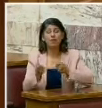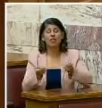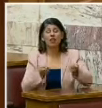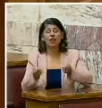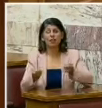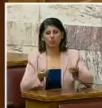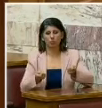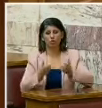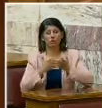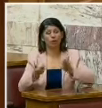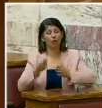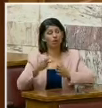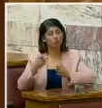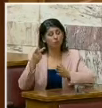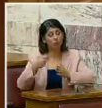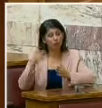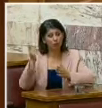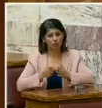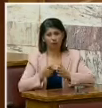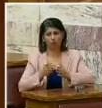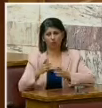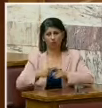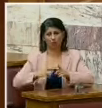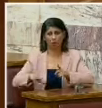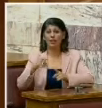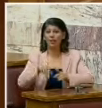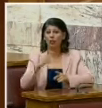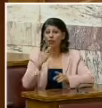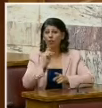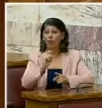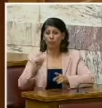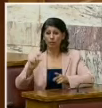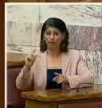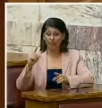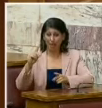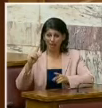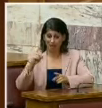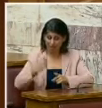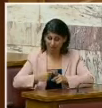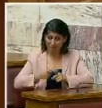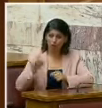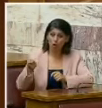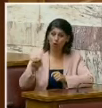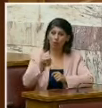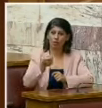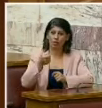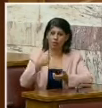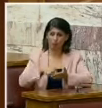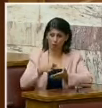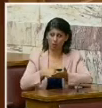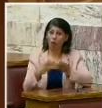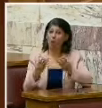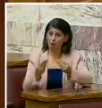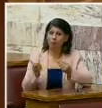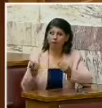τη μεγάλη πλειοψηφία των Ελλήνων. Έξω και 2 εκατομμύρια Έλληνες χρωστάνε στην εφορία, πολλοί εκ των οποίων